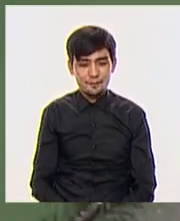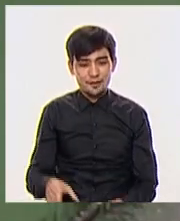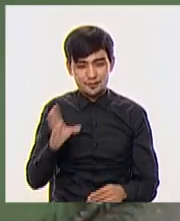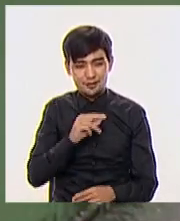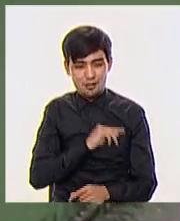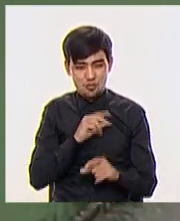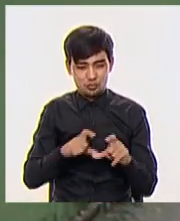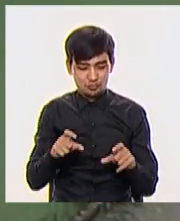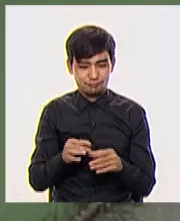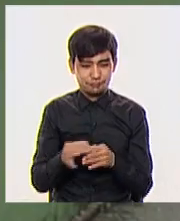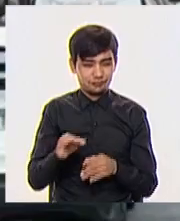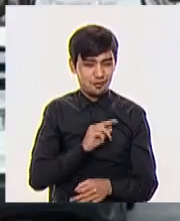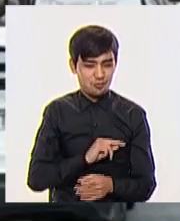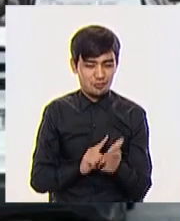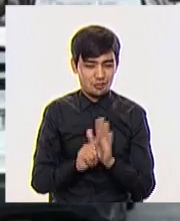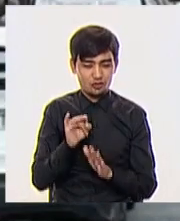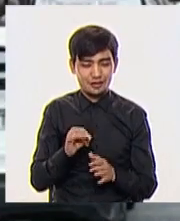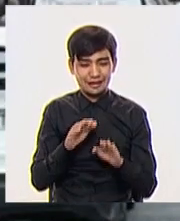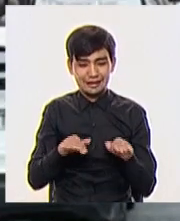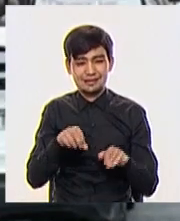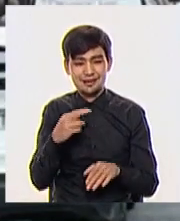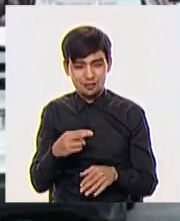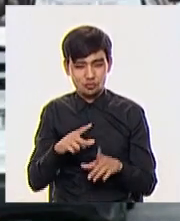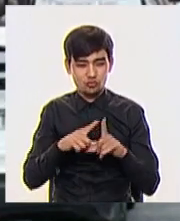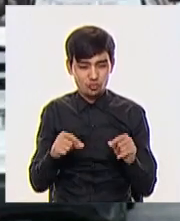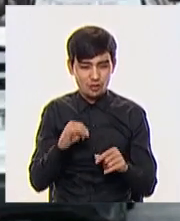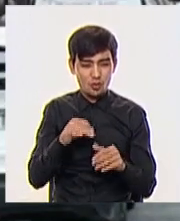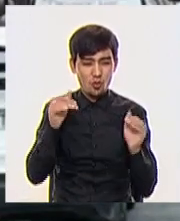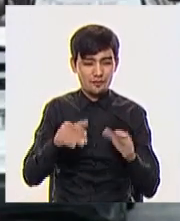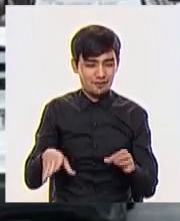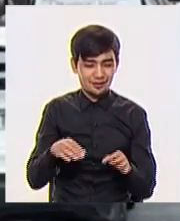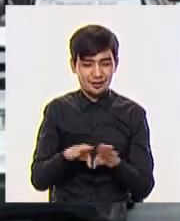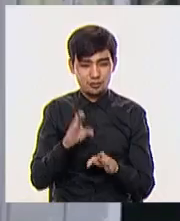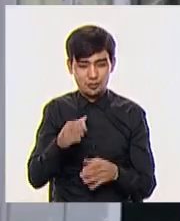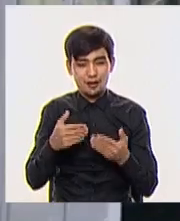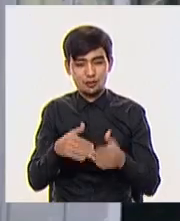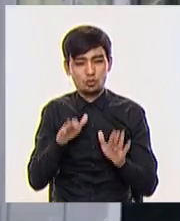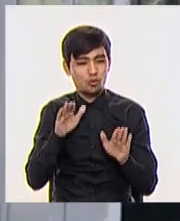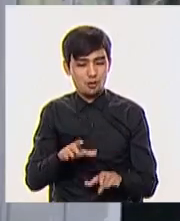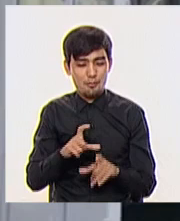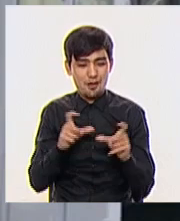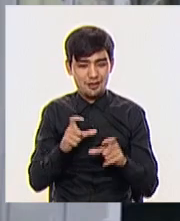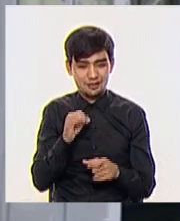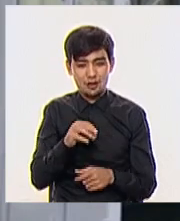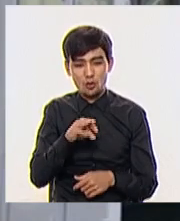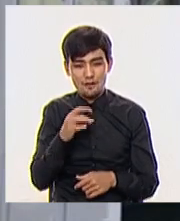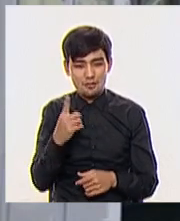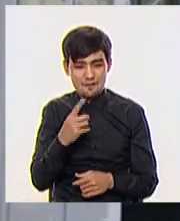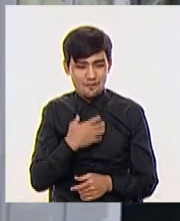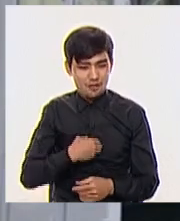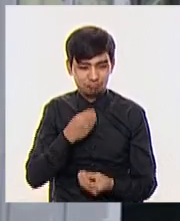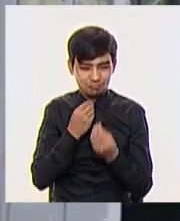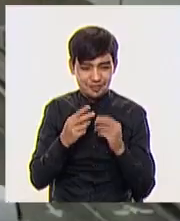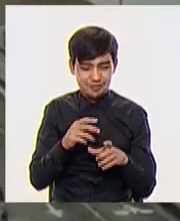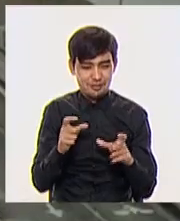сотрудников переведут на удаленную работу, закроют детские сады, школы и колледжи. Открытыми будут только магазины с товарами первой